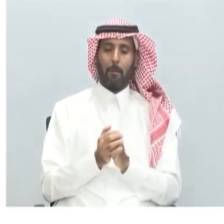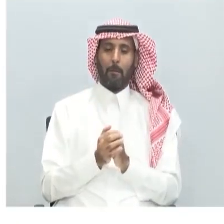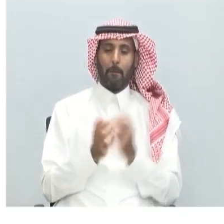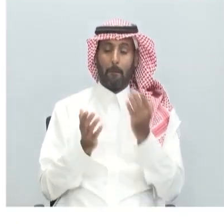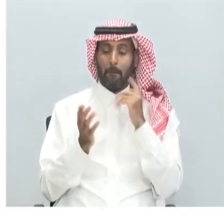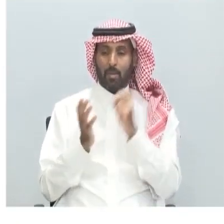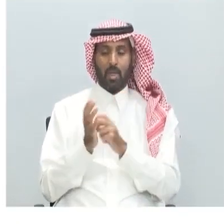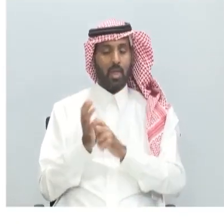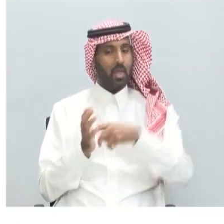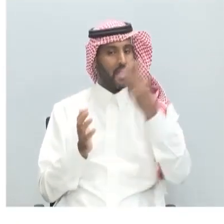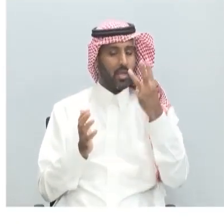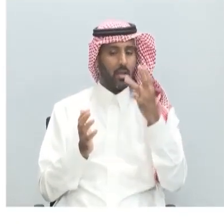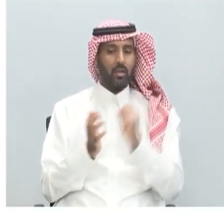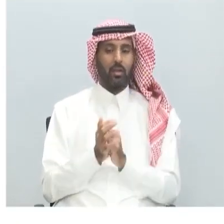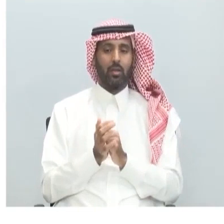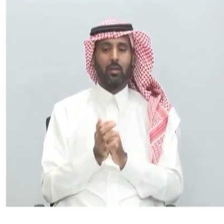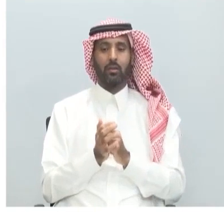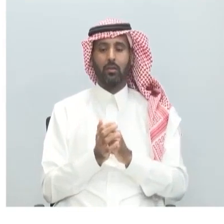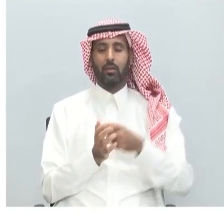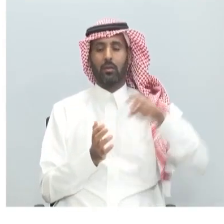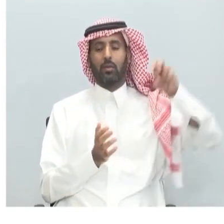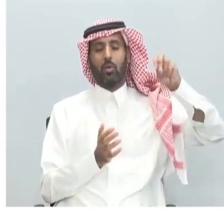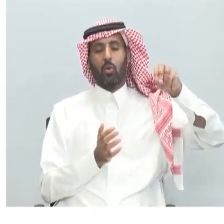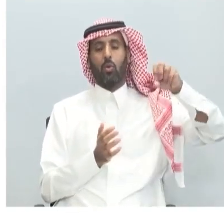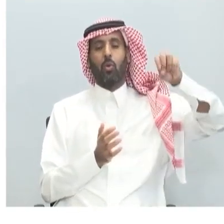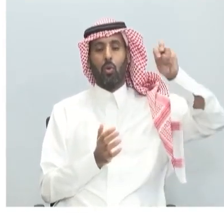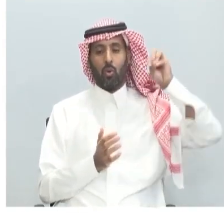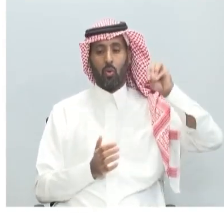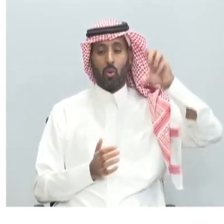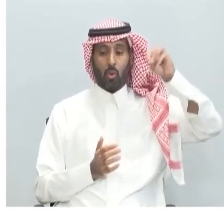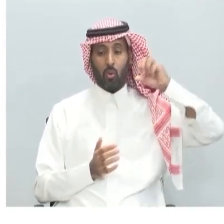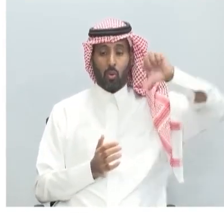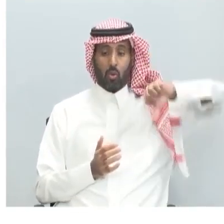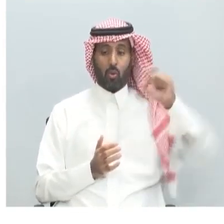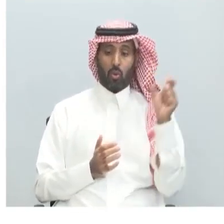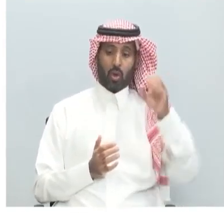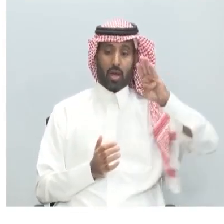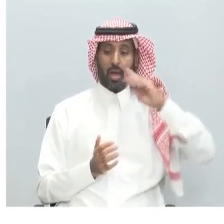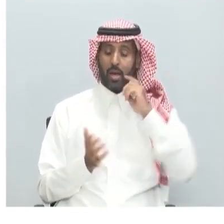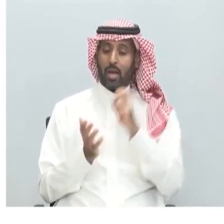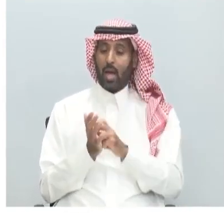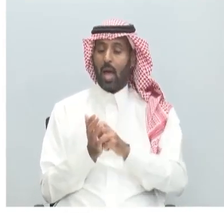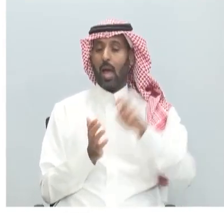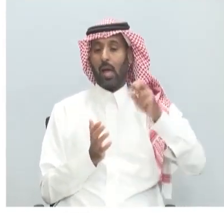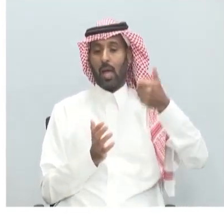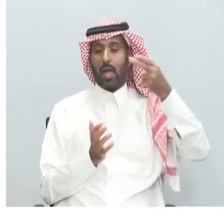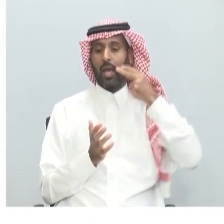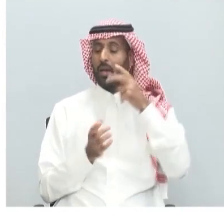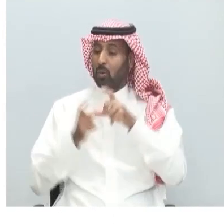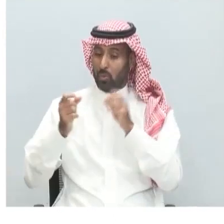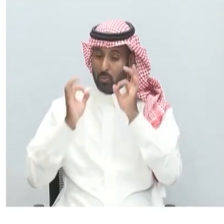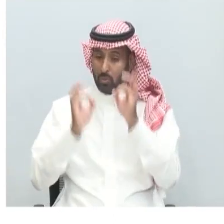القاعده الثالثه قاعده هوند تتوزع الالكترونات في المستويات الفرعيه المتساويه الطاقه بحيث